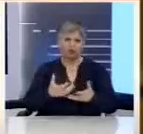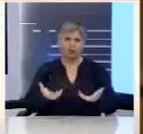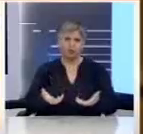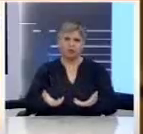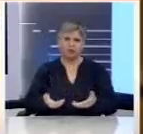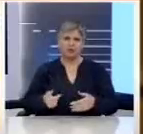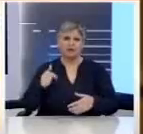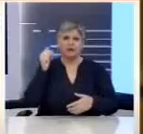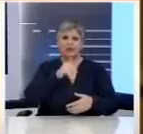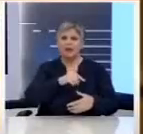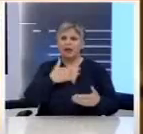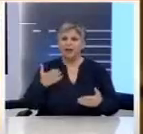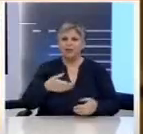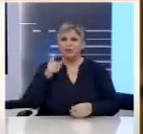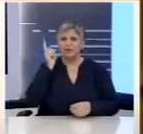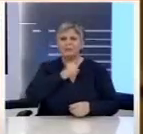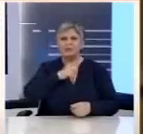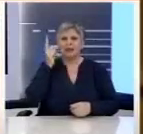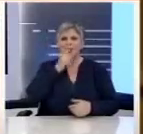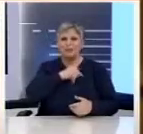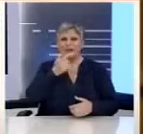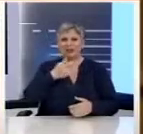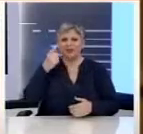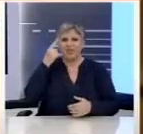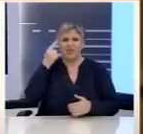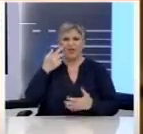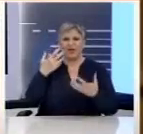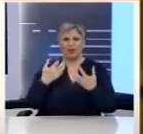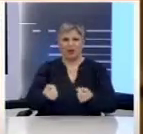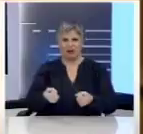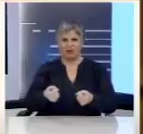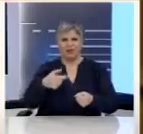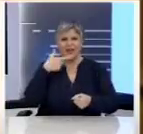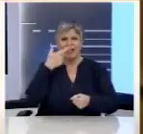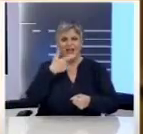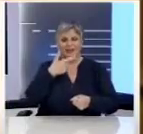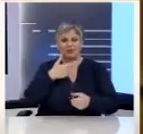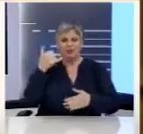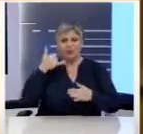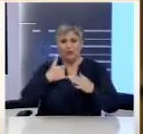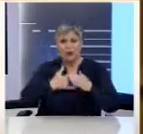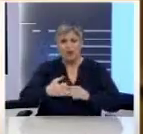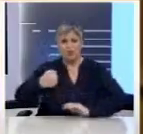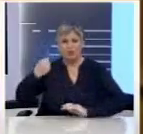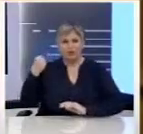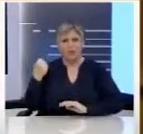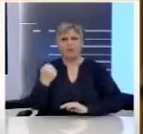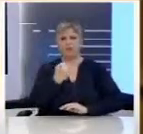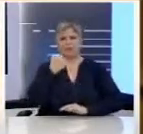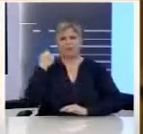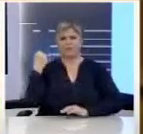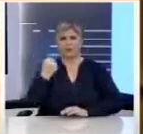γιαλαντζή φιλελεύθερος. Και γιαλαντζή φιλελεύθερος είσαστε. Και ότι είσαστε βαθιά συντηρητικός. Ούτε καν φιλελεύθερος είστε. Είστε νέο